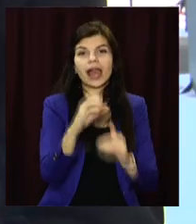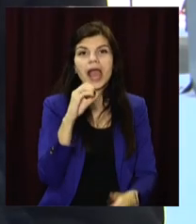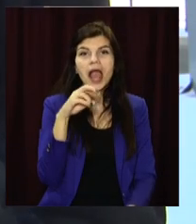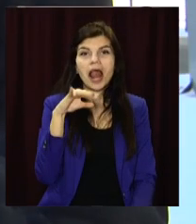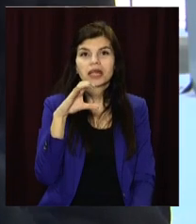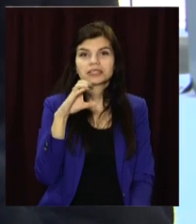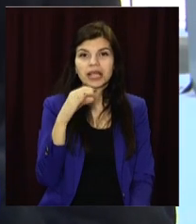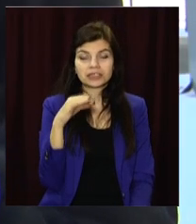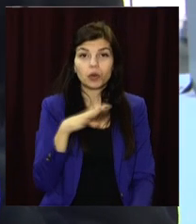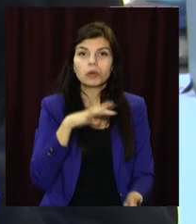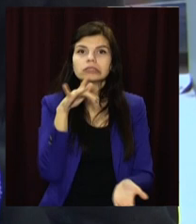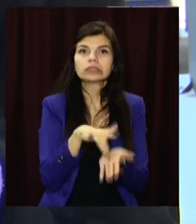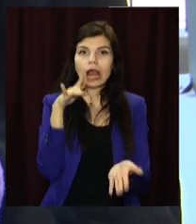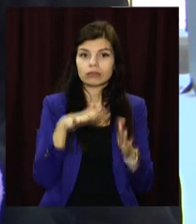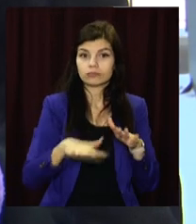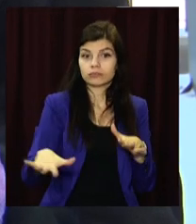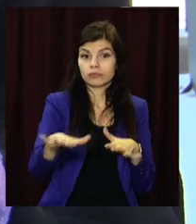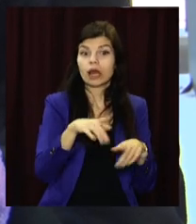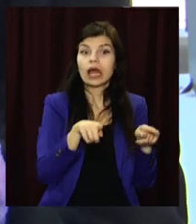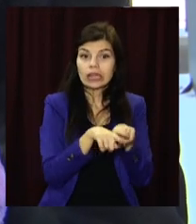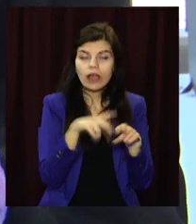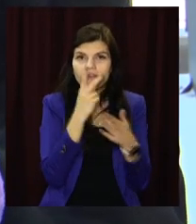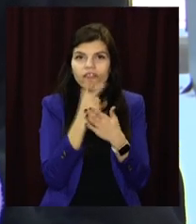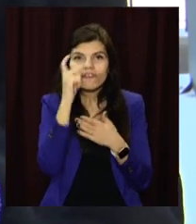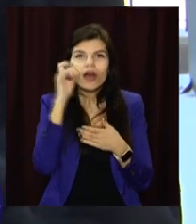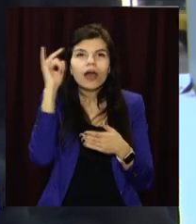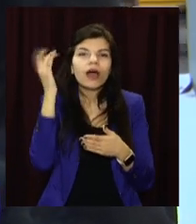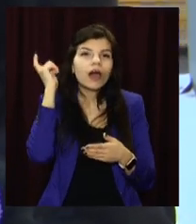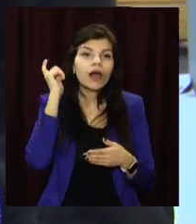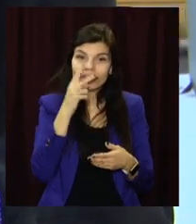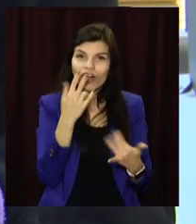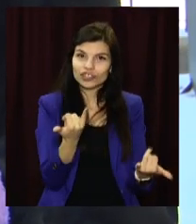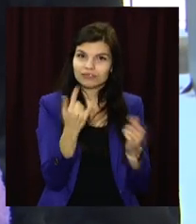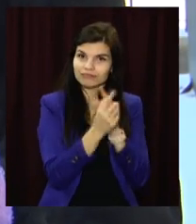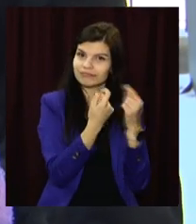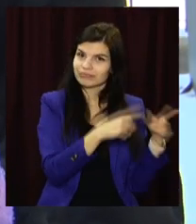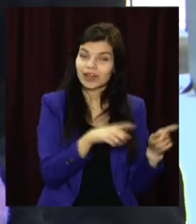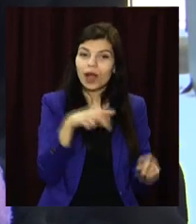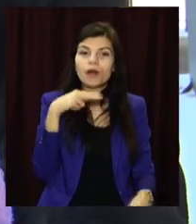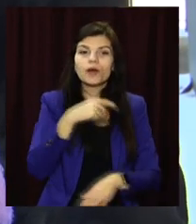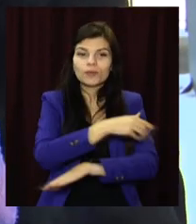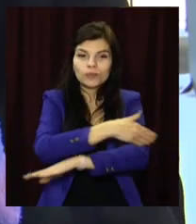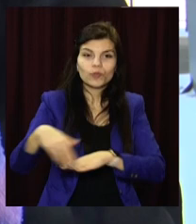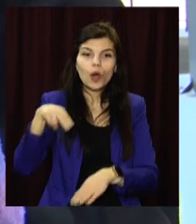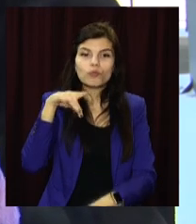проспект. Так виглядав перекресток Жуковського і проспекта в початку 20 века.